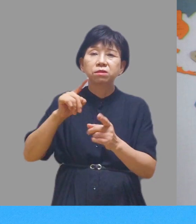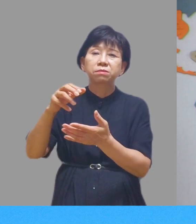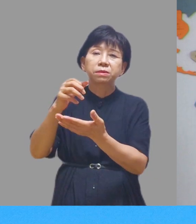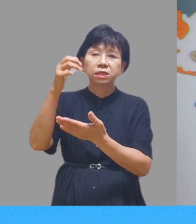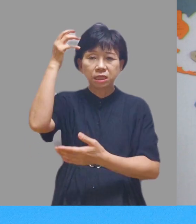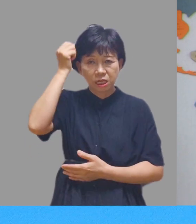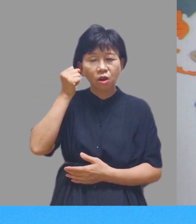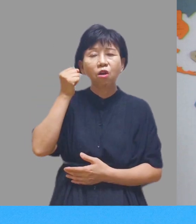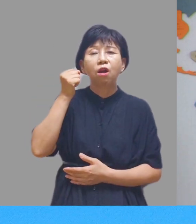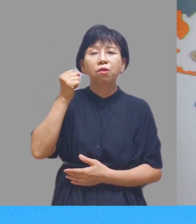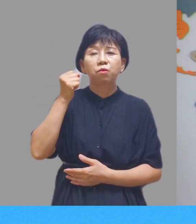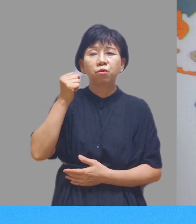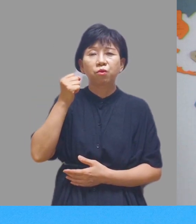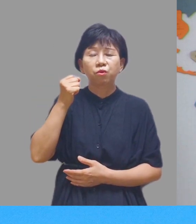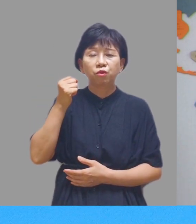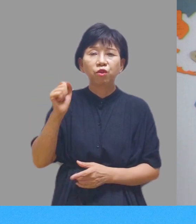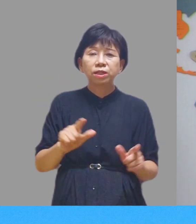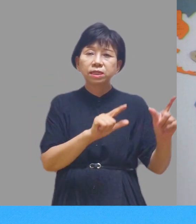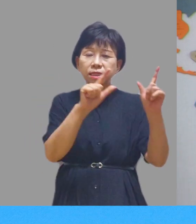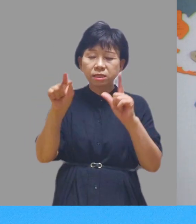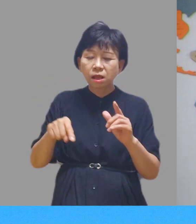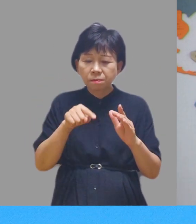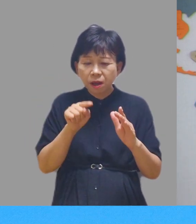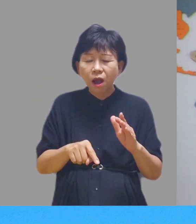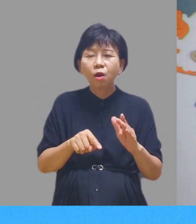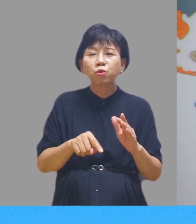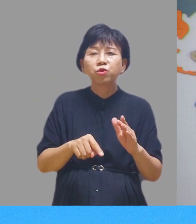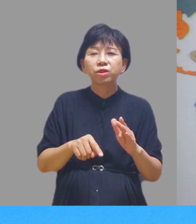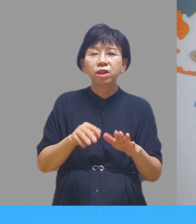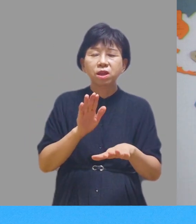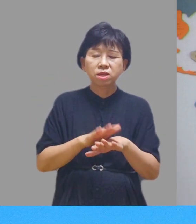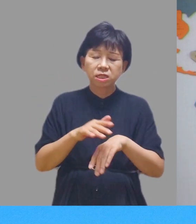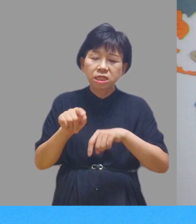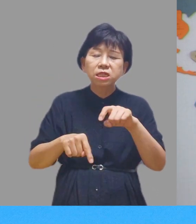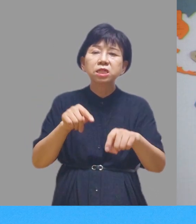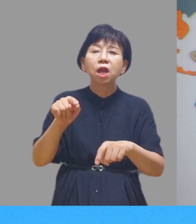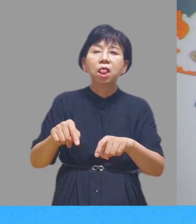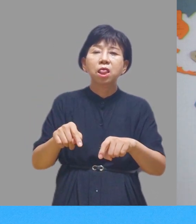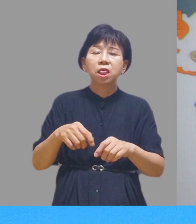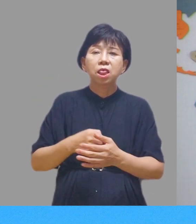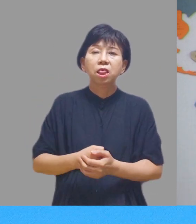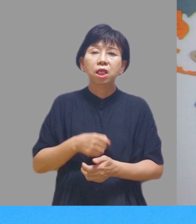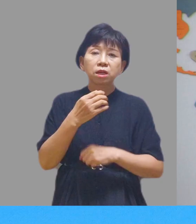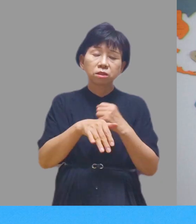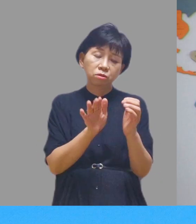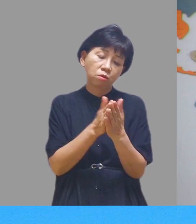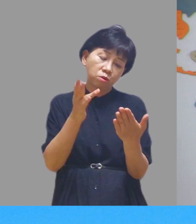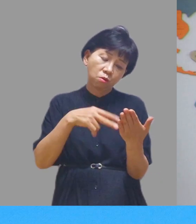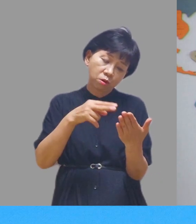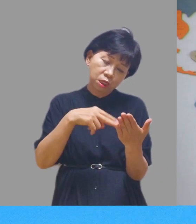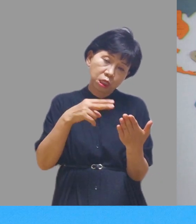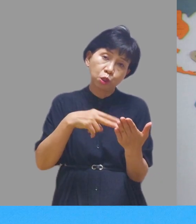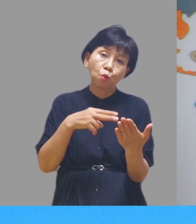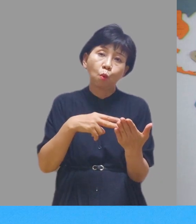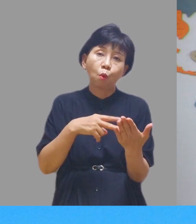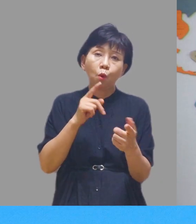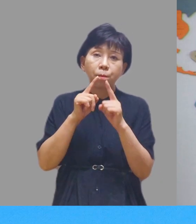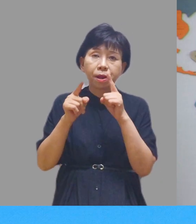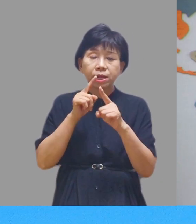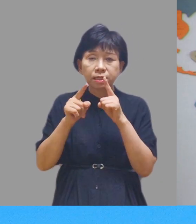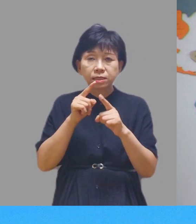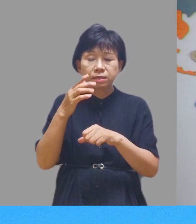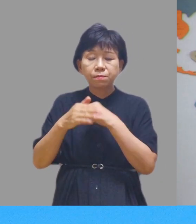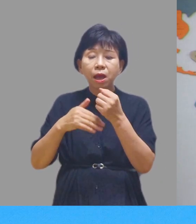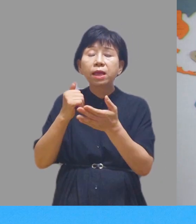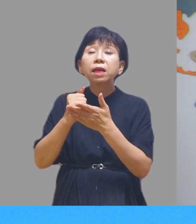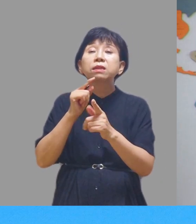안타깝죠. 여러분, 하나님의 말씀을 다독하셔도 되고 정독하셔도 되는데 우리 이 말씀을,